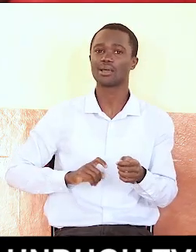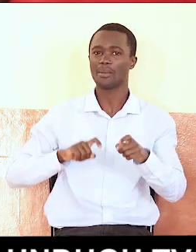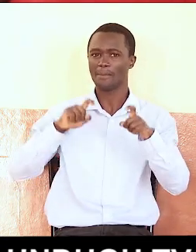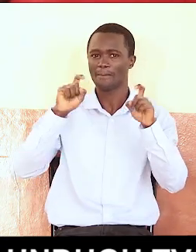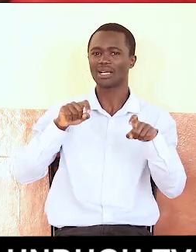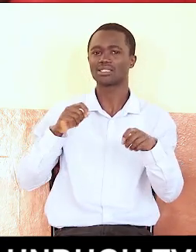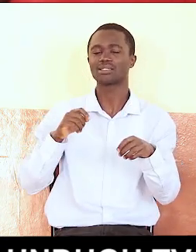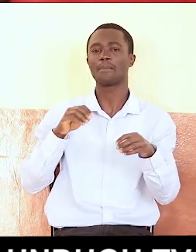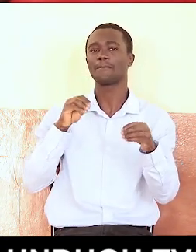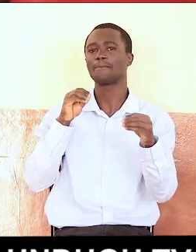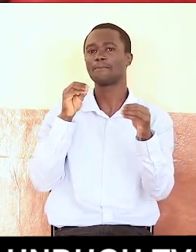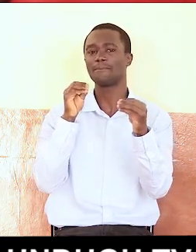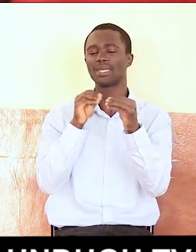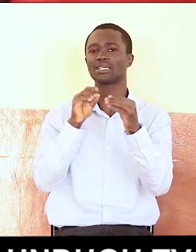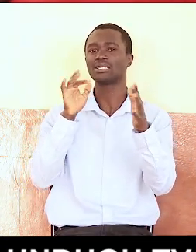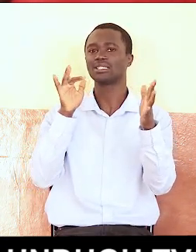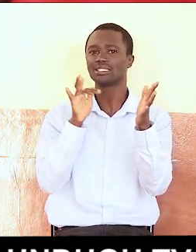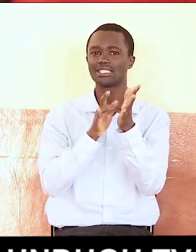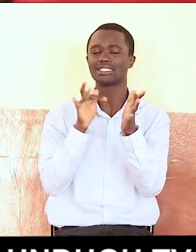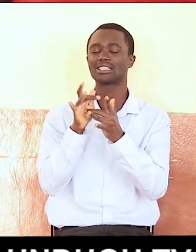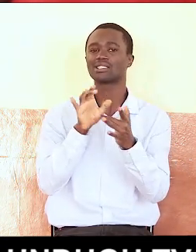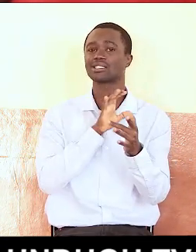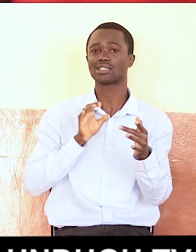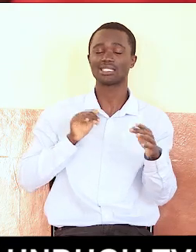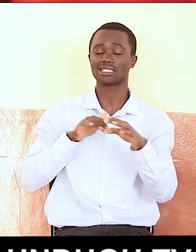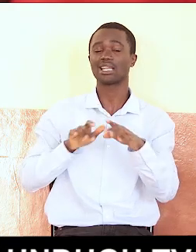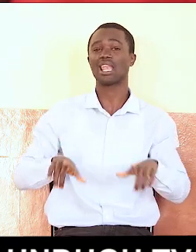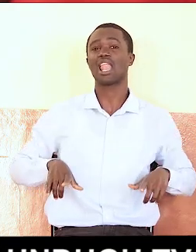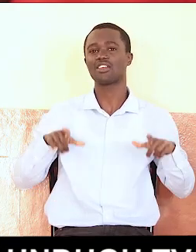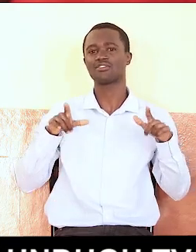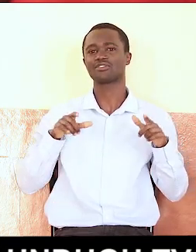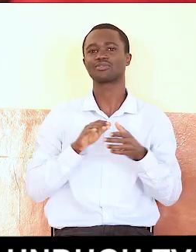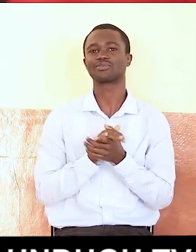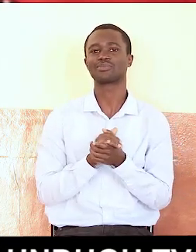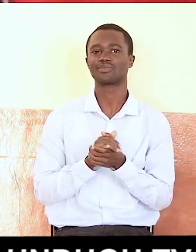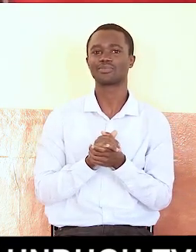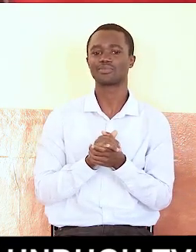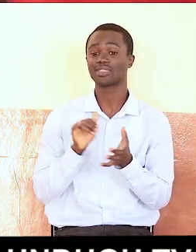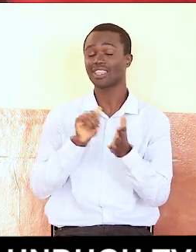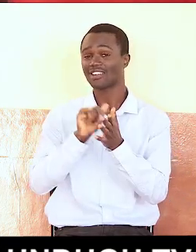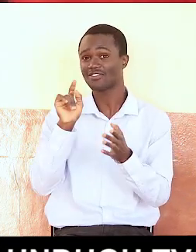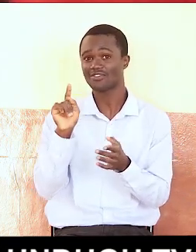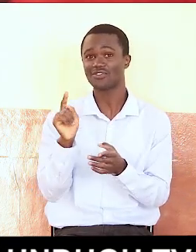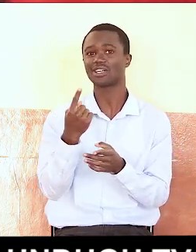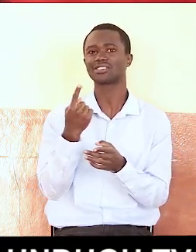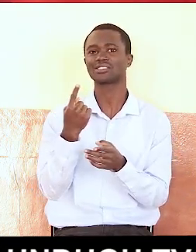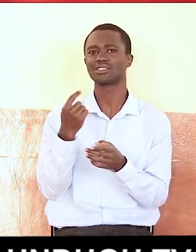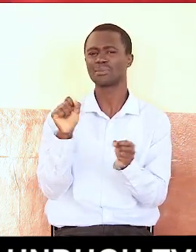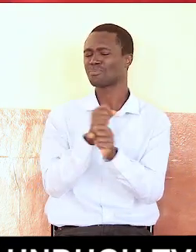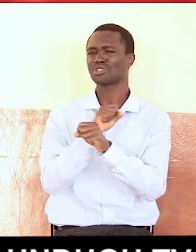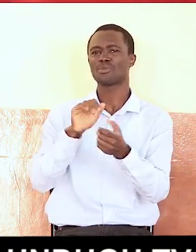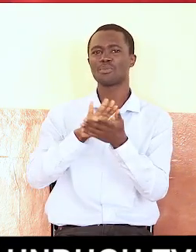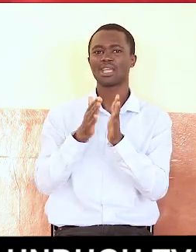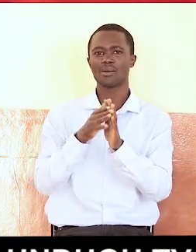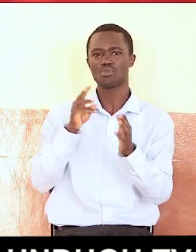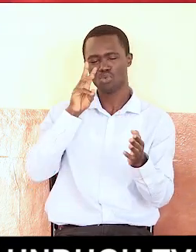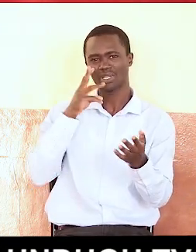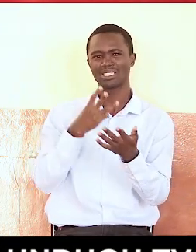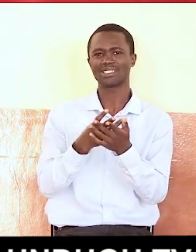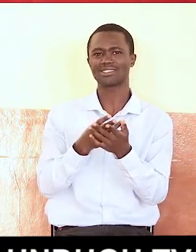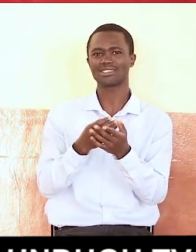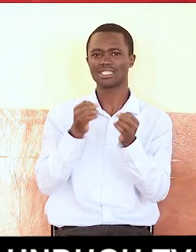awe amekutana na Yesu katika maisha. Huo ndio mwanzo. Uwezi kuwa shahidi